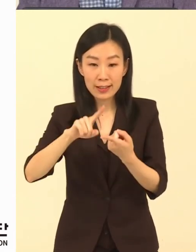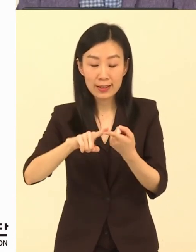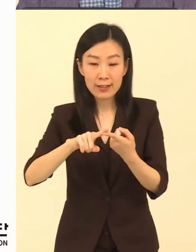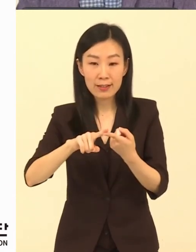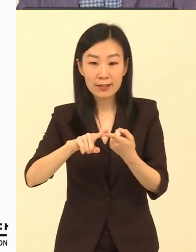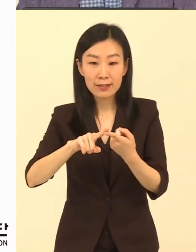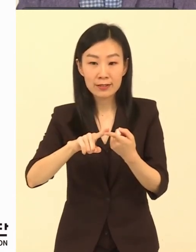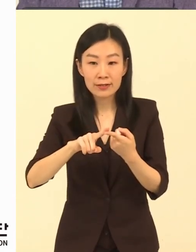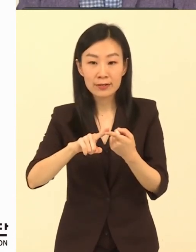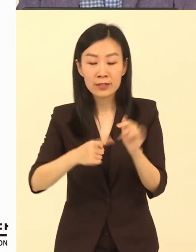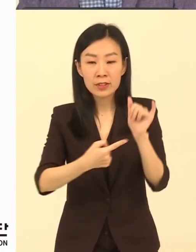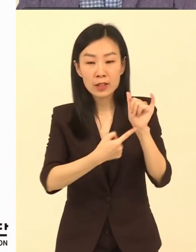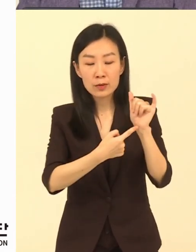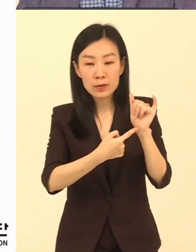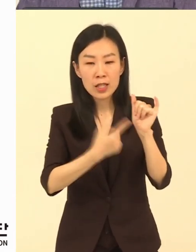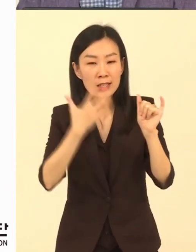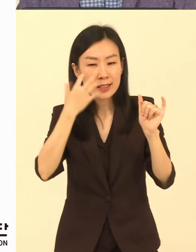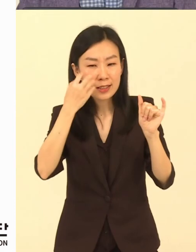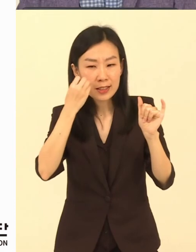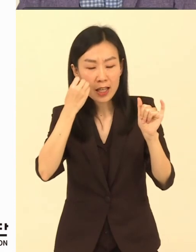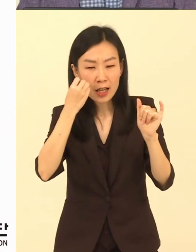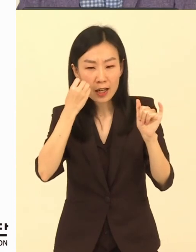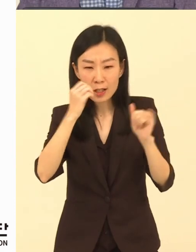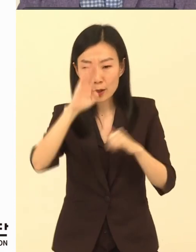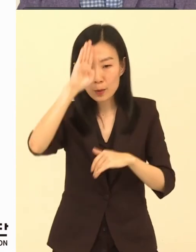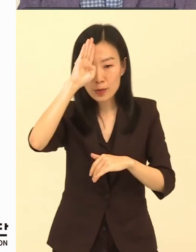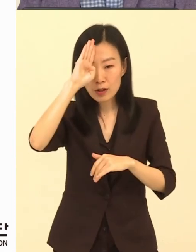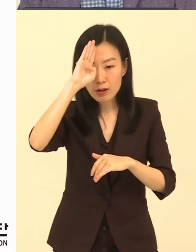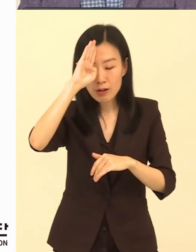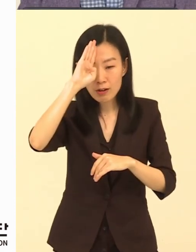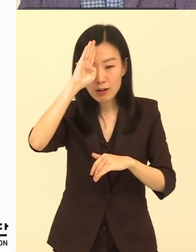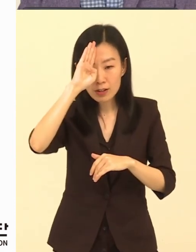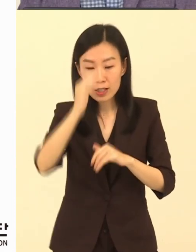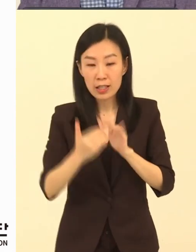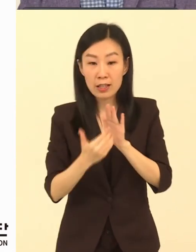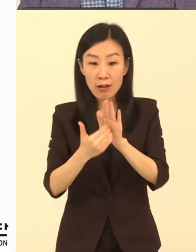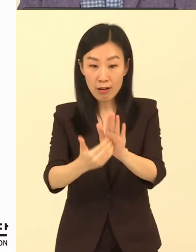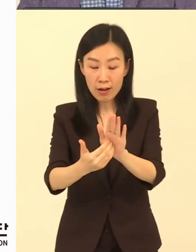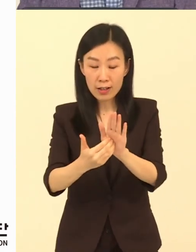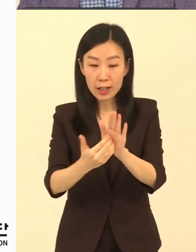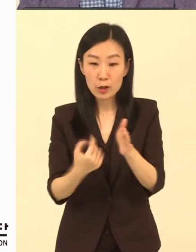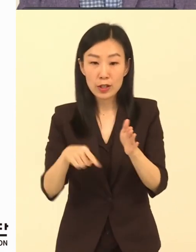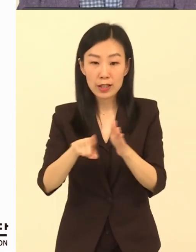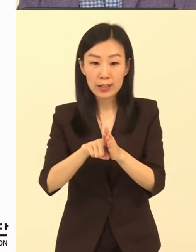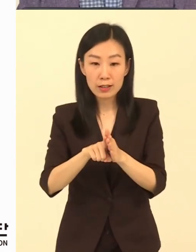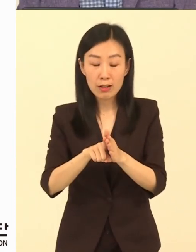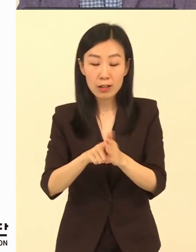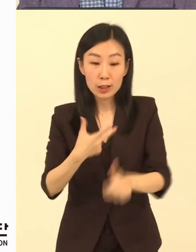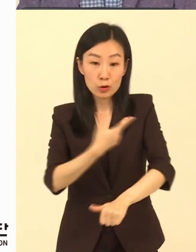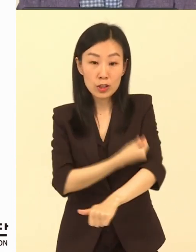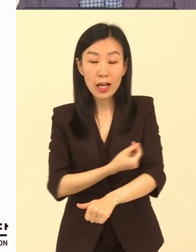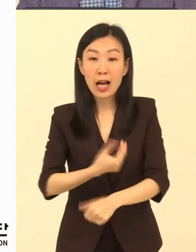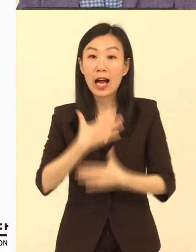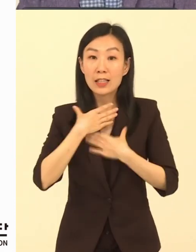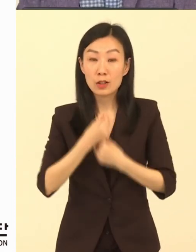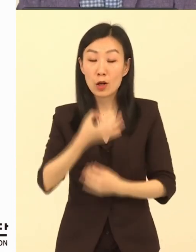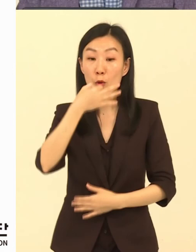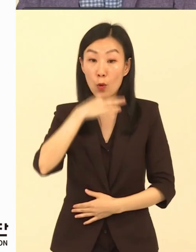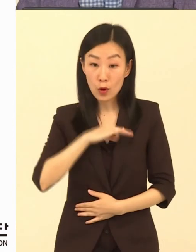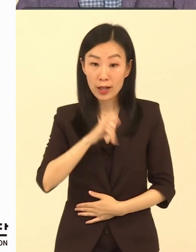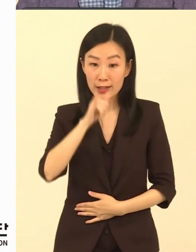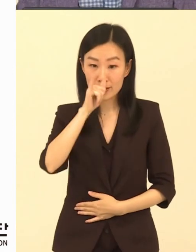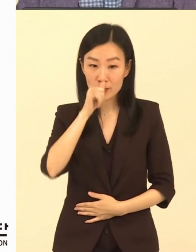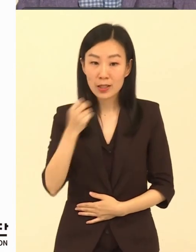및 자궁경부암은 안전하고 효과적으로 예방할 수 있다고 알려져 있습니다.